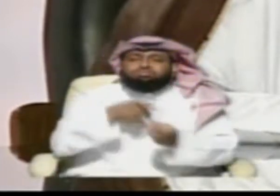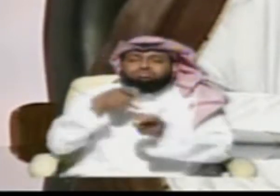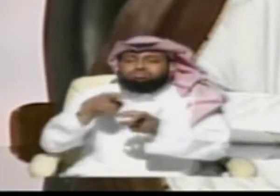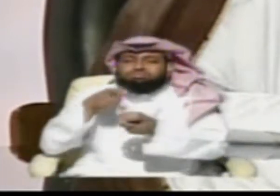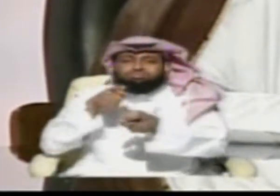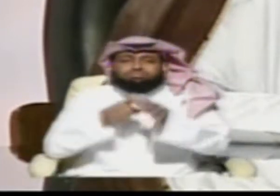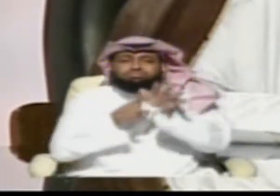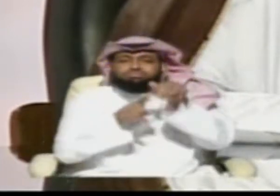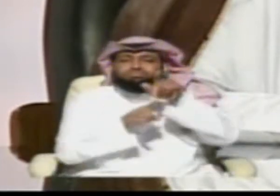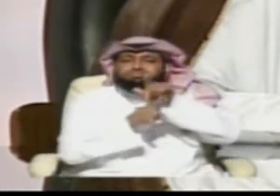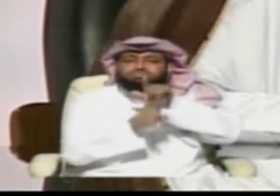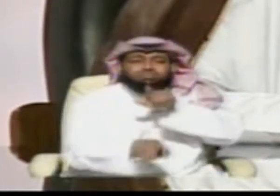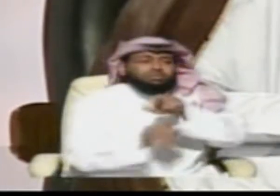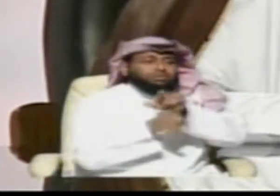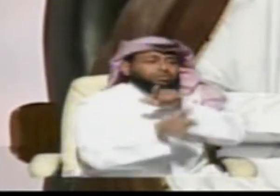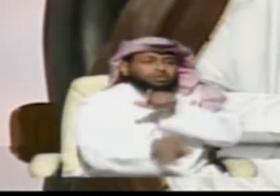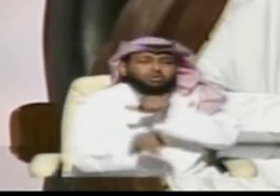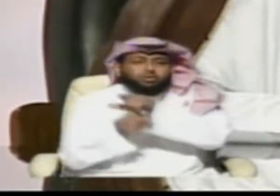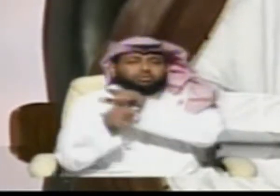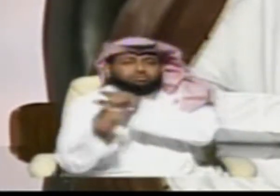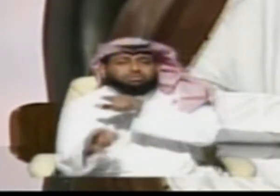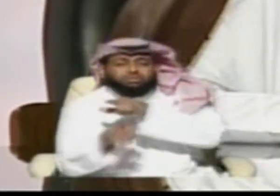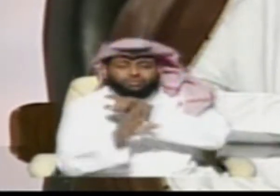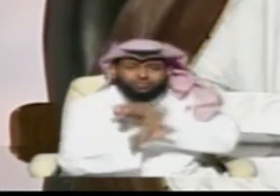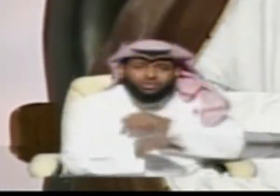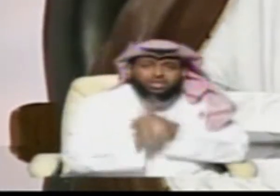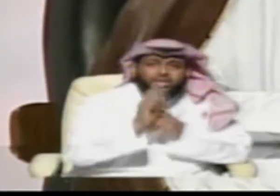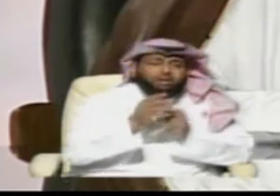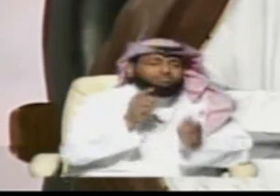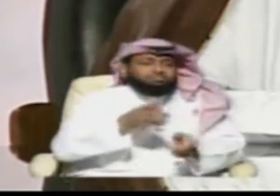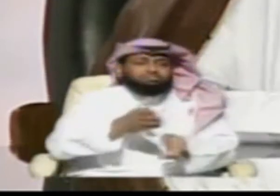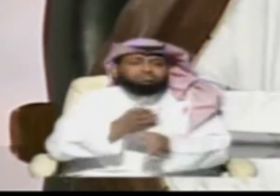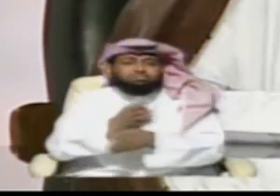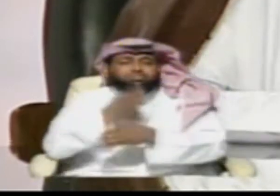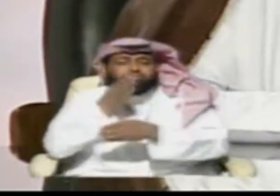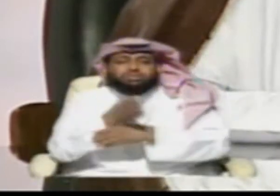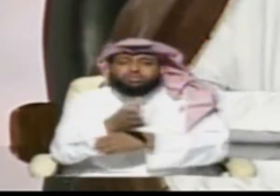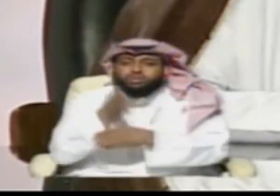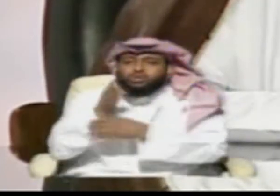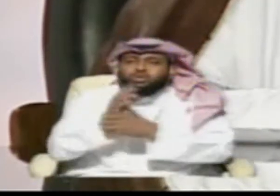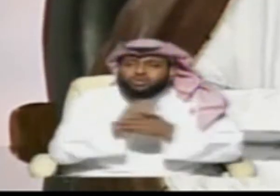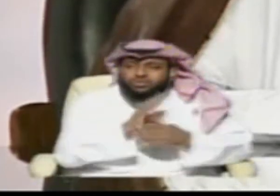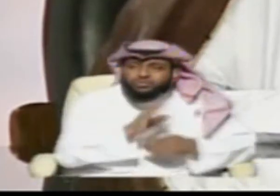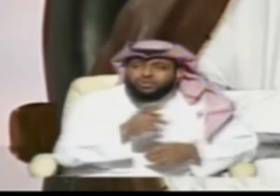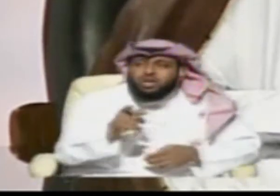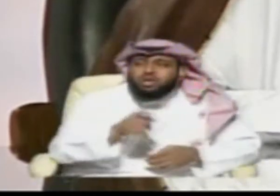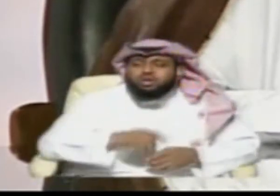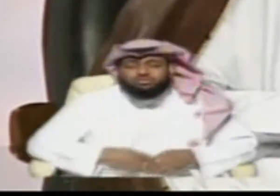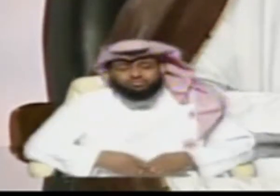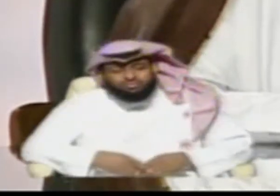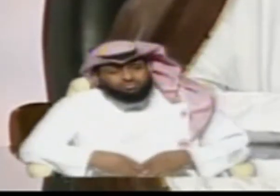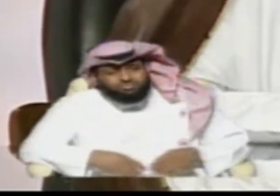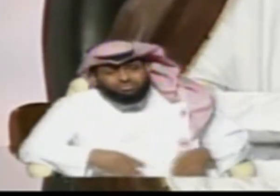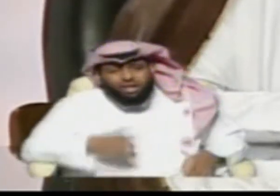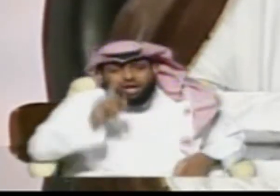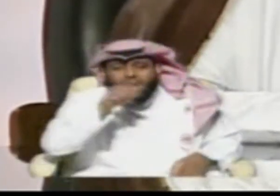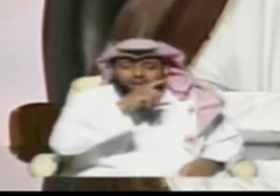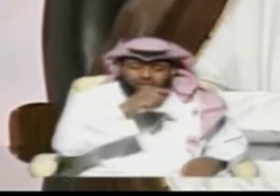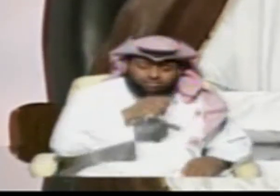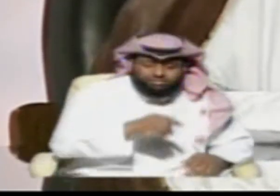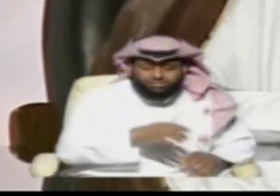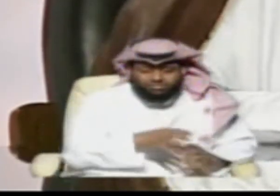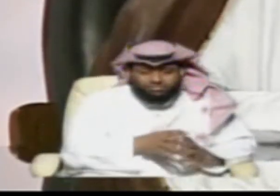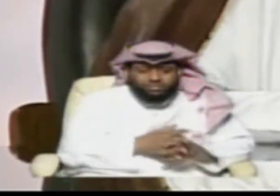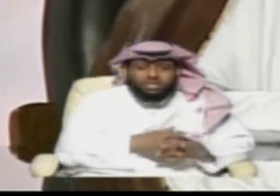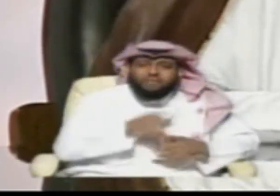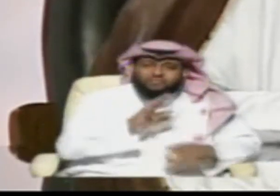عمى التصرف يفوق كل التبريرات، يتجاوز كل الحدود، حتى من